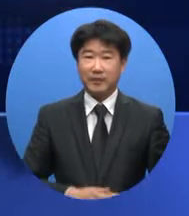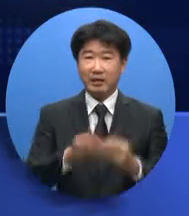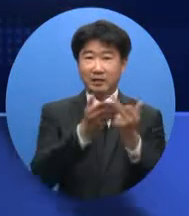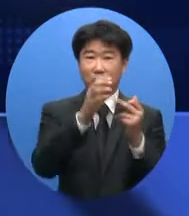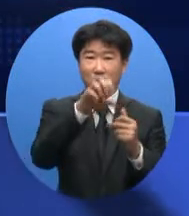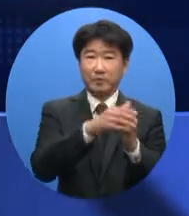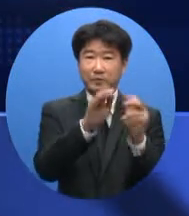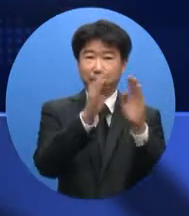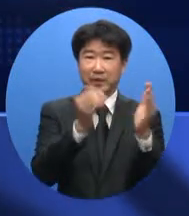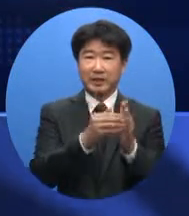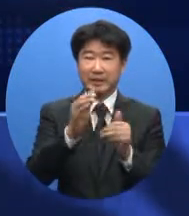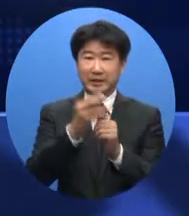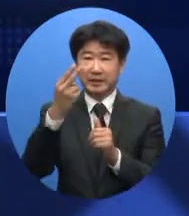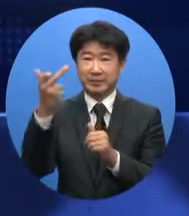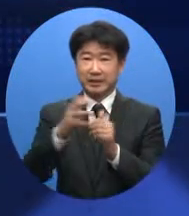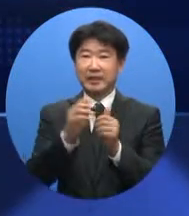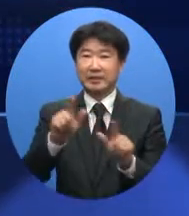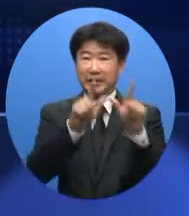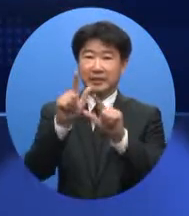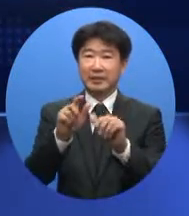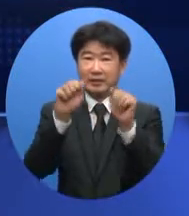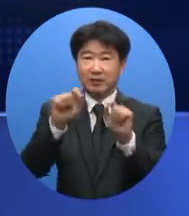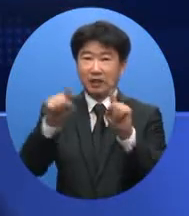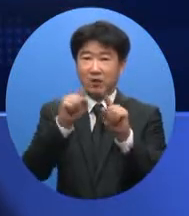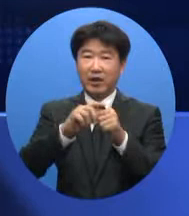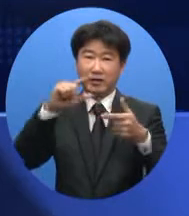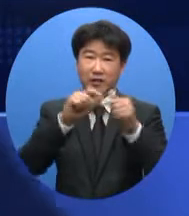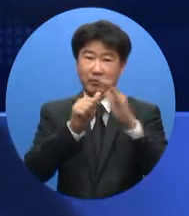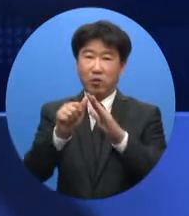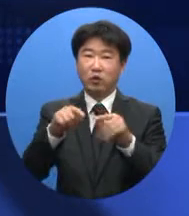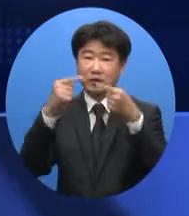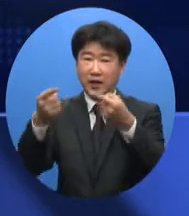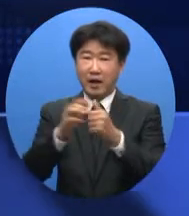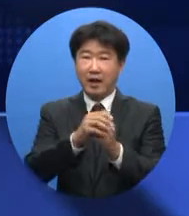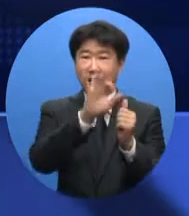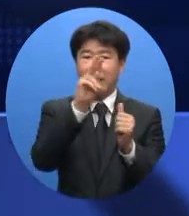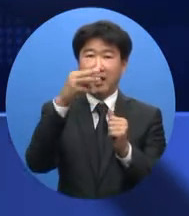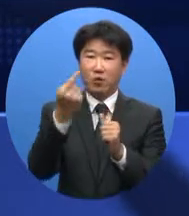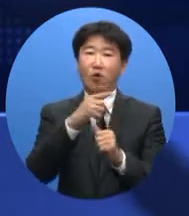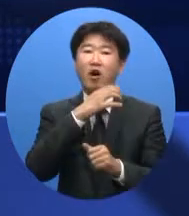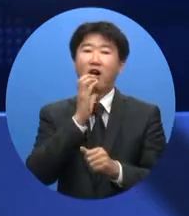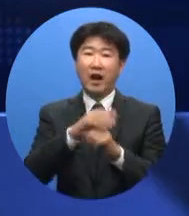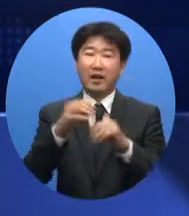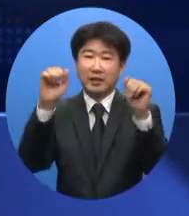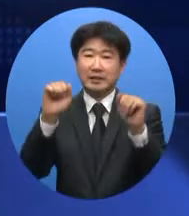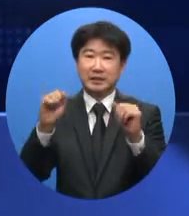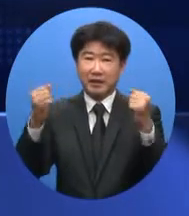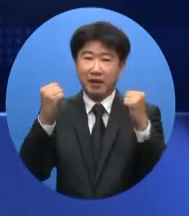제주에서 열린 2017 전국 생활체육 대축전에 경남 대표로 출전한 합천군 야로면 어르신